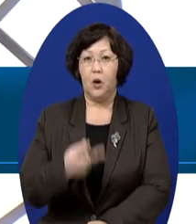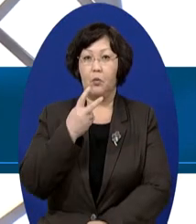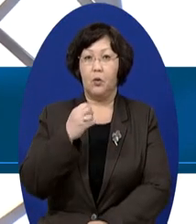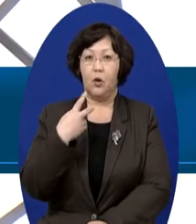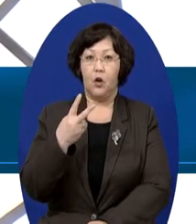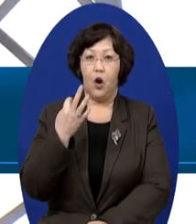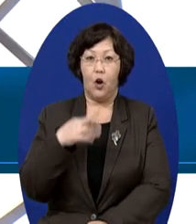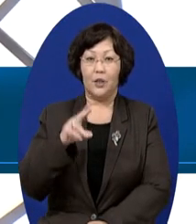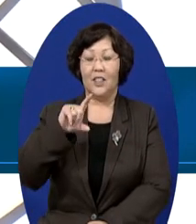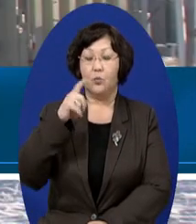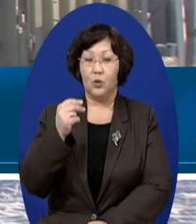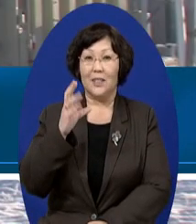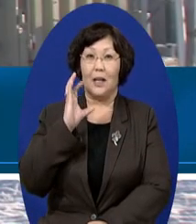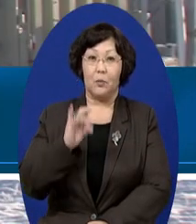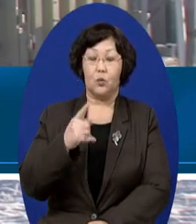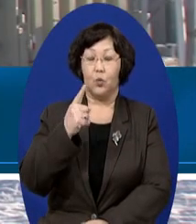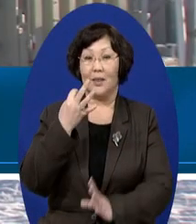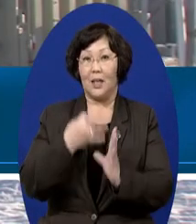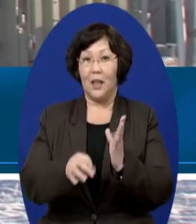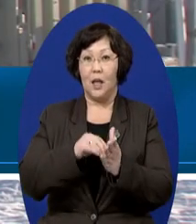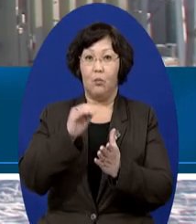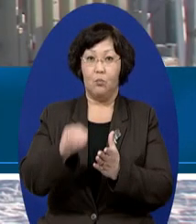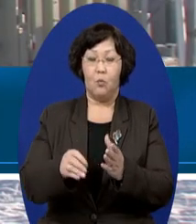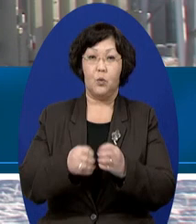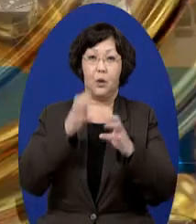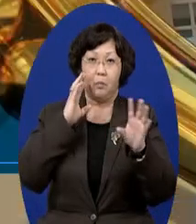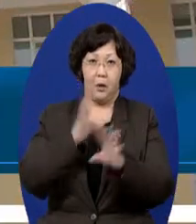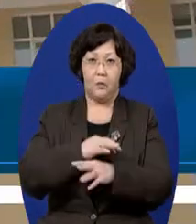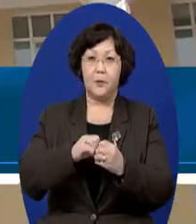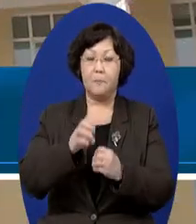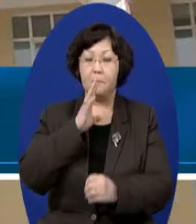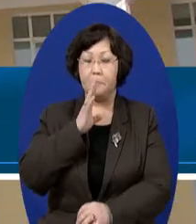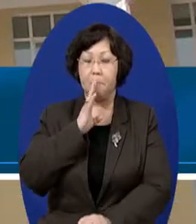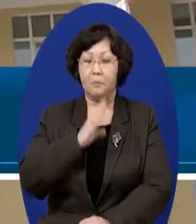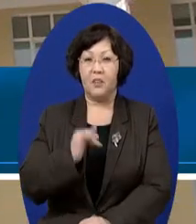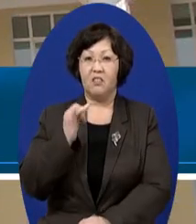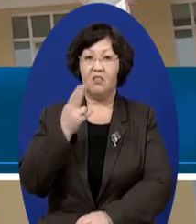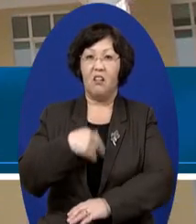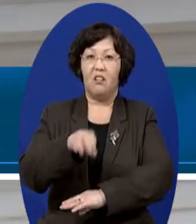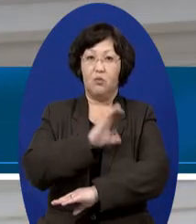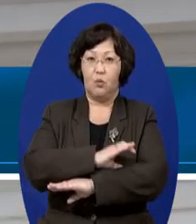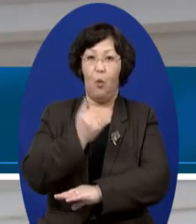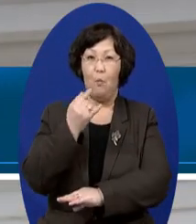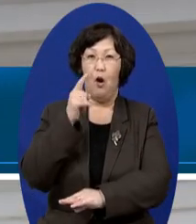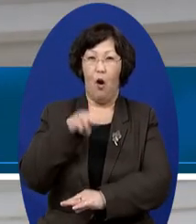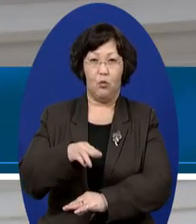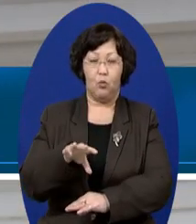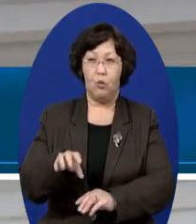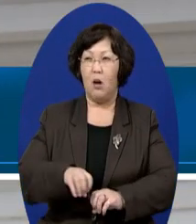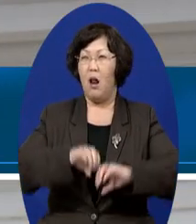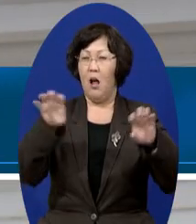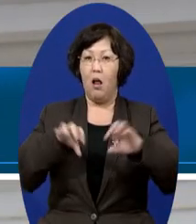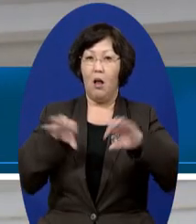2022 онд эрчим хүчний салбарт 180 тэрбум төгрөгийн бүтээн байгуулалт хийнэ. Ихтэй зургуудыг хотоос гаргаж дархан эрдэмтэд